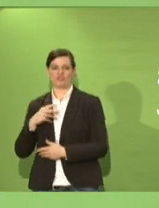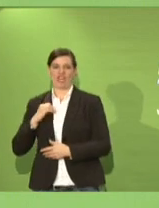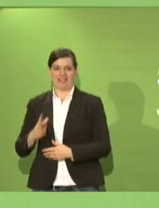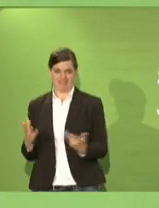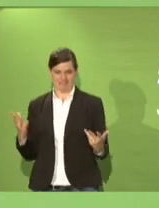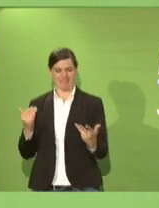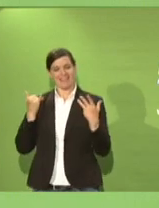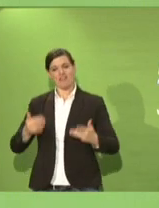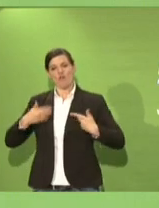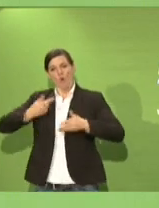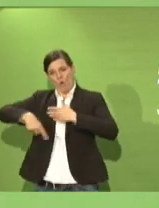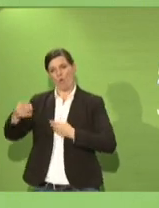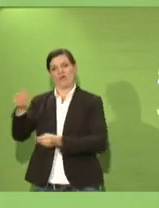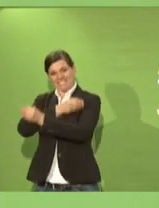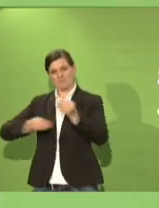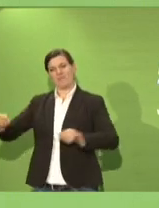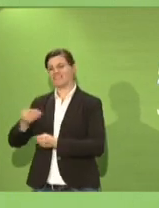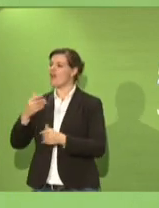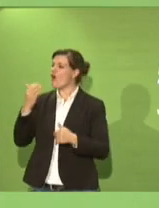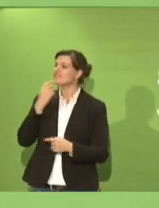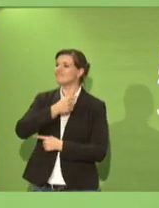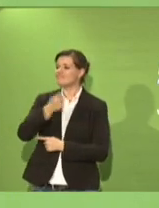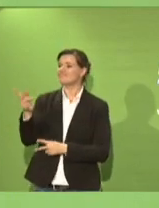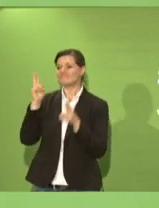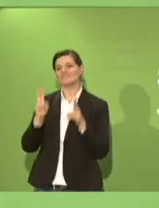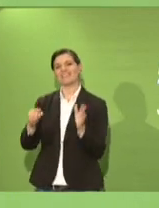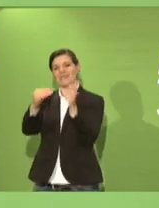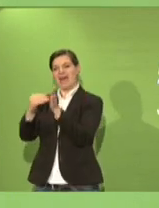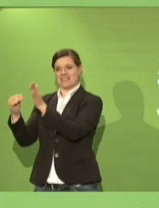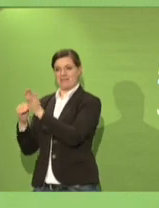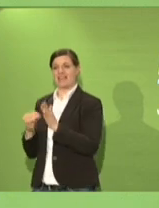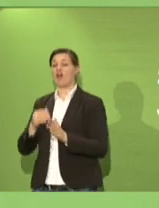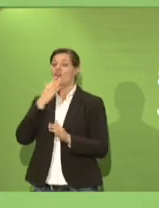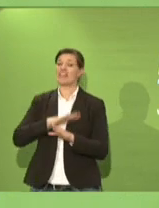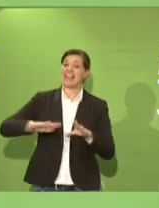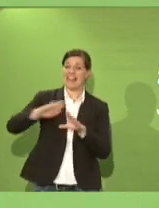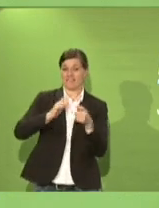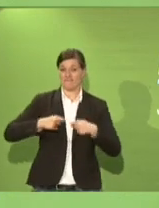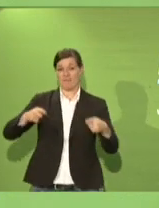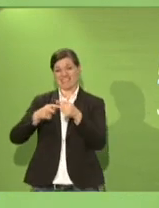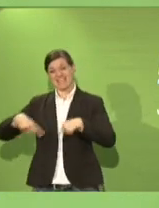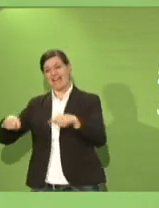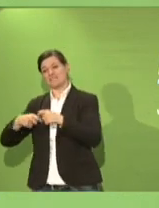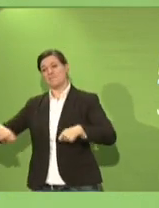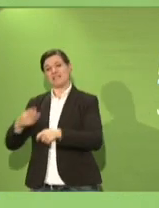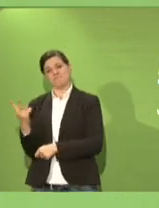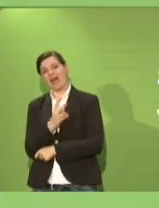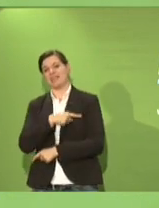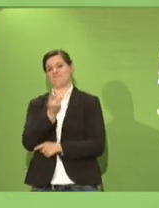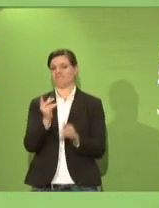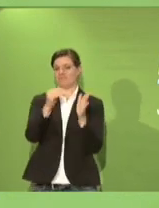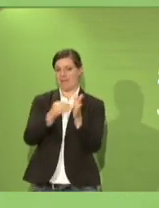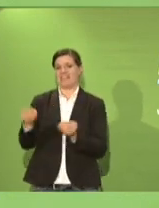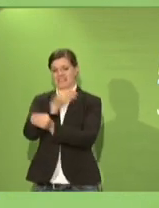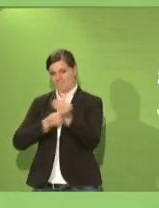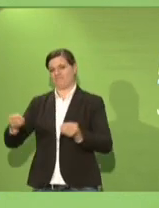und ich hoffe, dass ihr euch rege beteiligt, dass ihr in den Landes- und Kreisverbänden darüber diskutiert. Wir werden Debattenforen